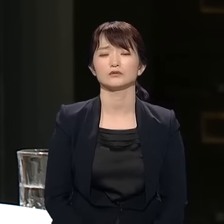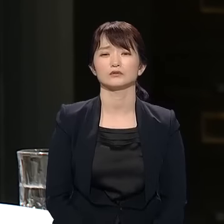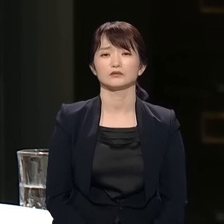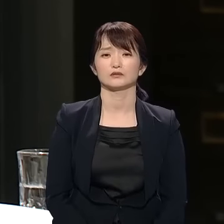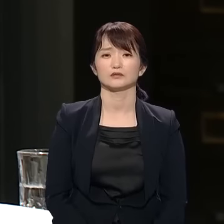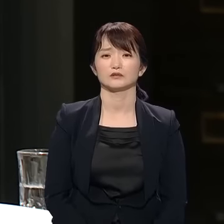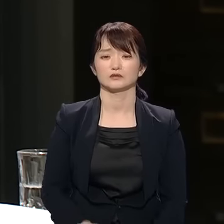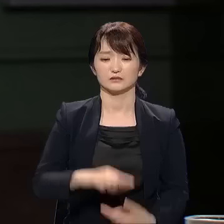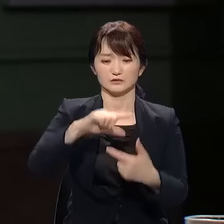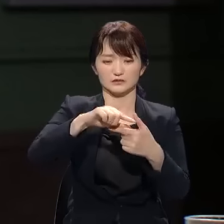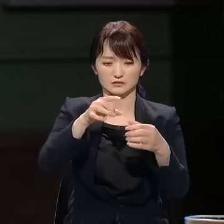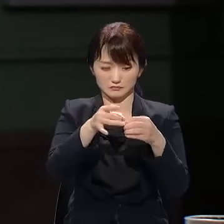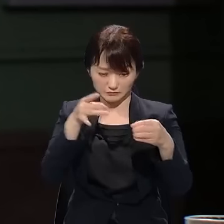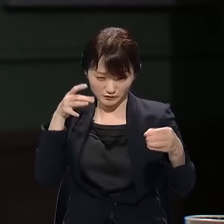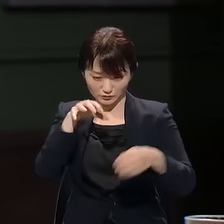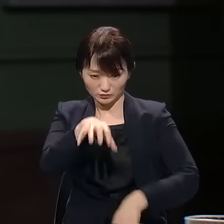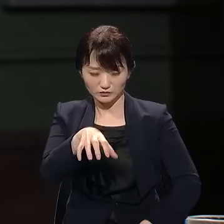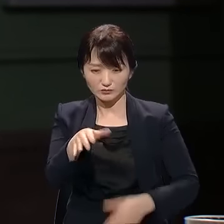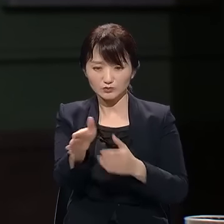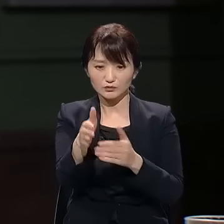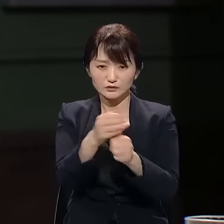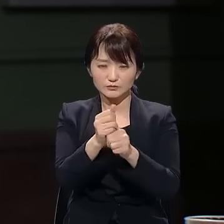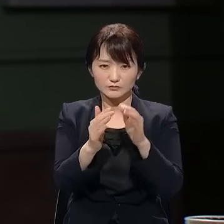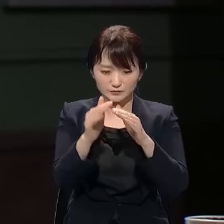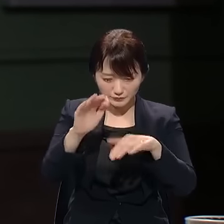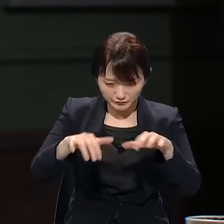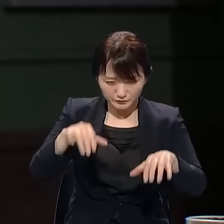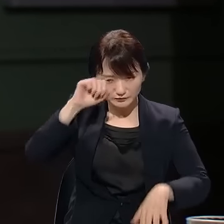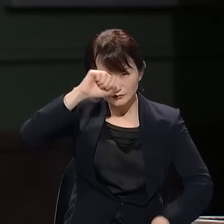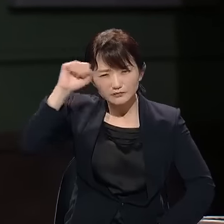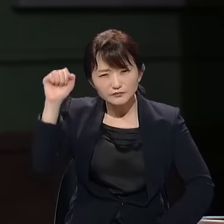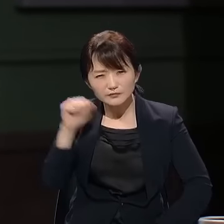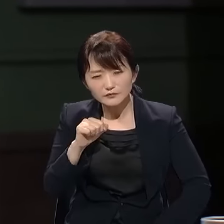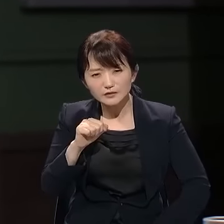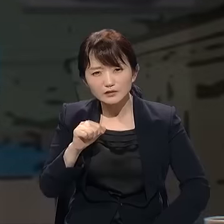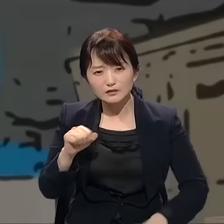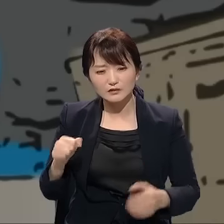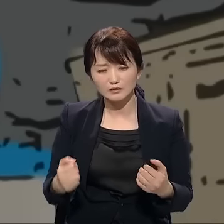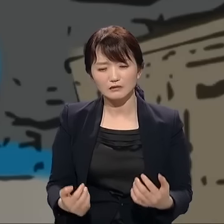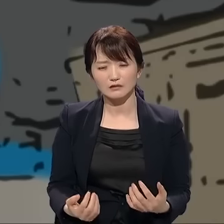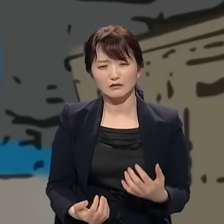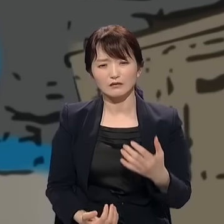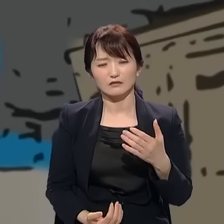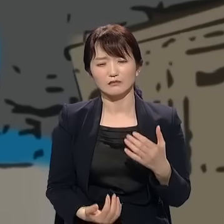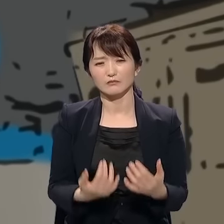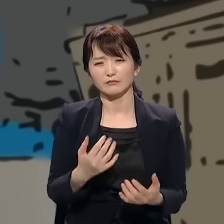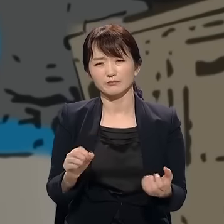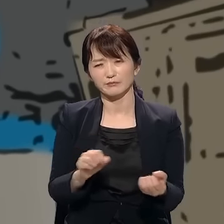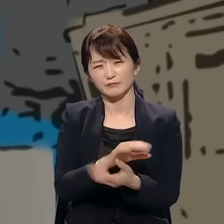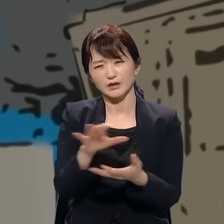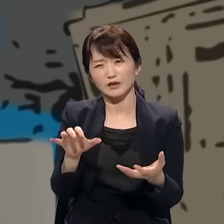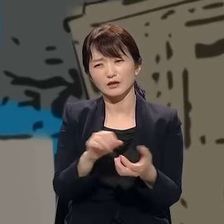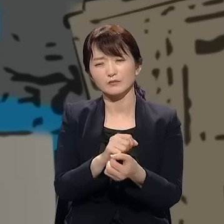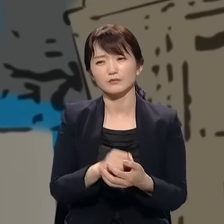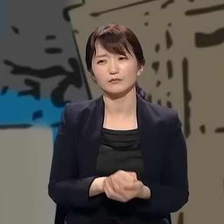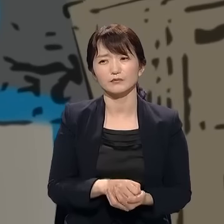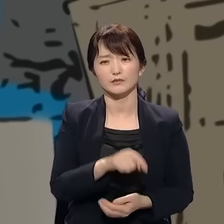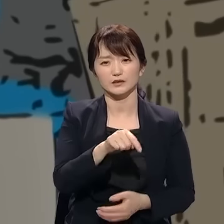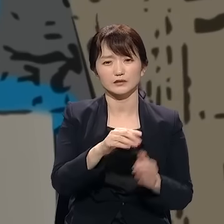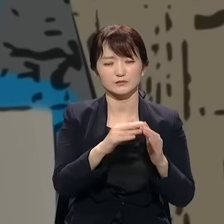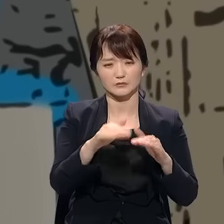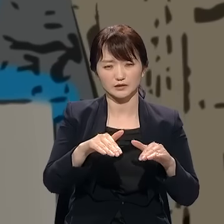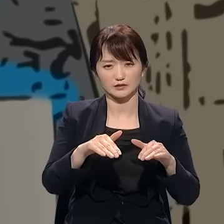일단 경남 통영의 한 어촌 마을입니다 그 새벽 시간에 동네를 들쑤셔 놓은게이 마을에 살고 있던 그 22살 대학생 설모